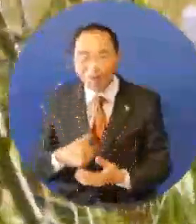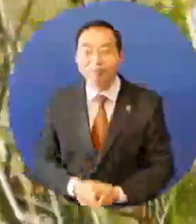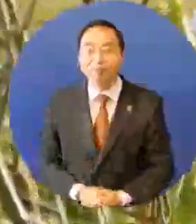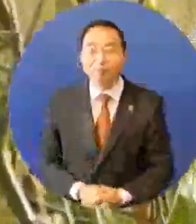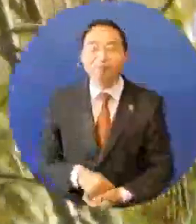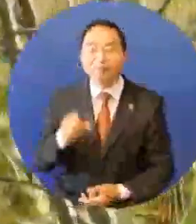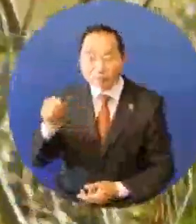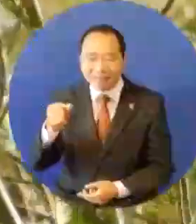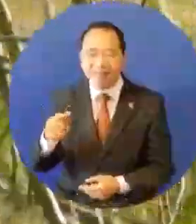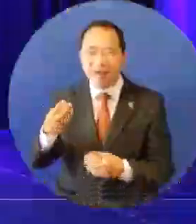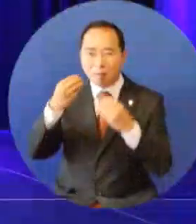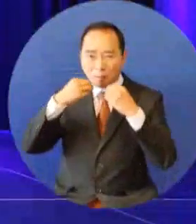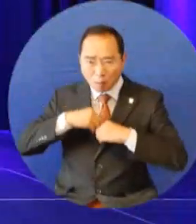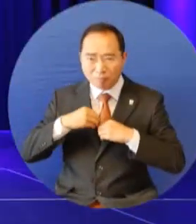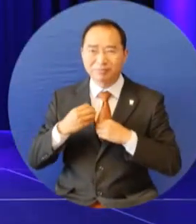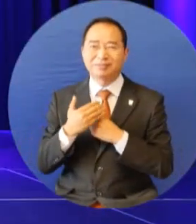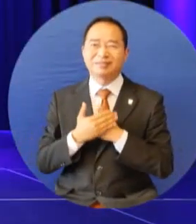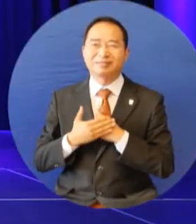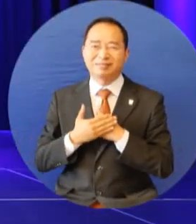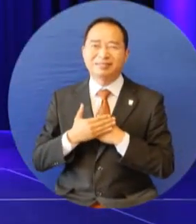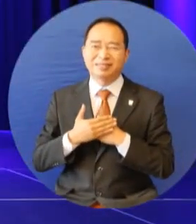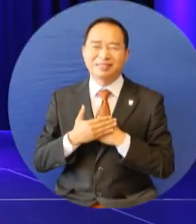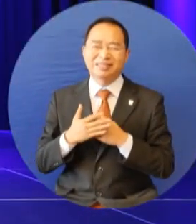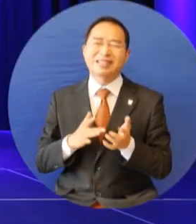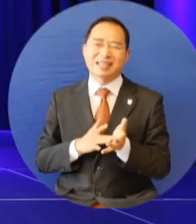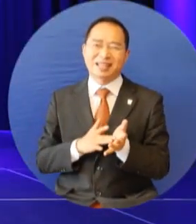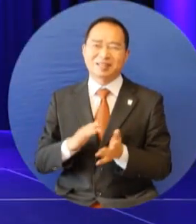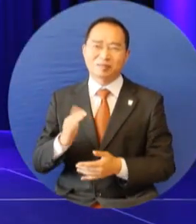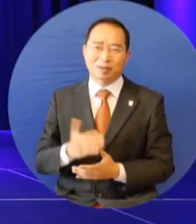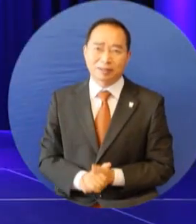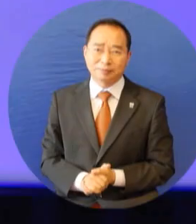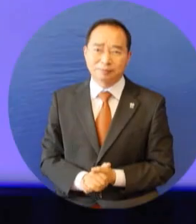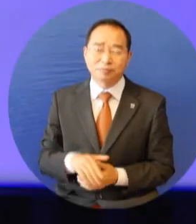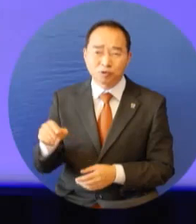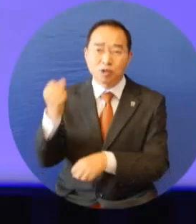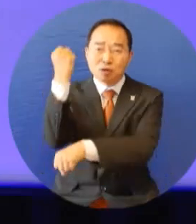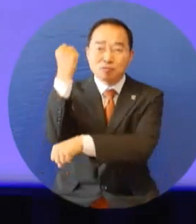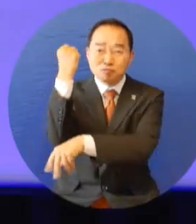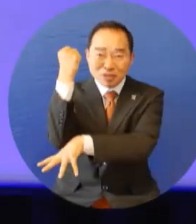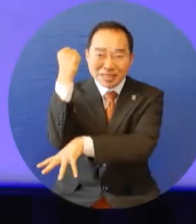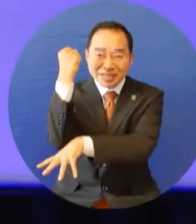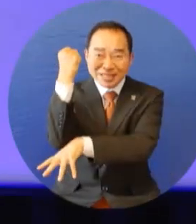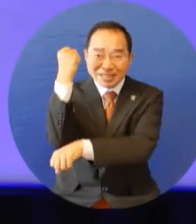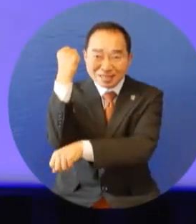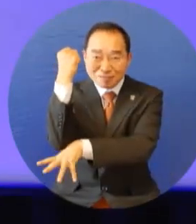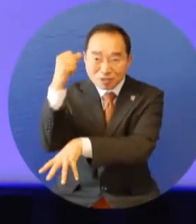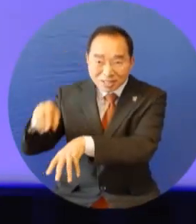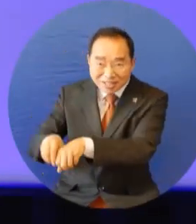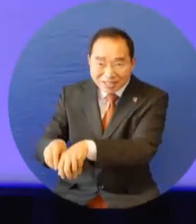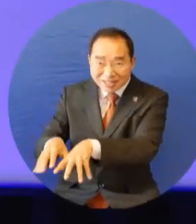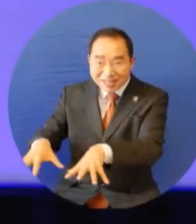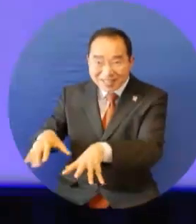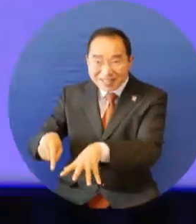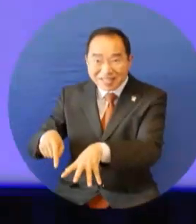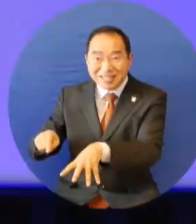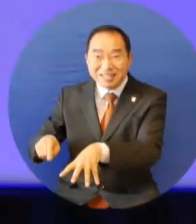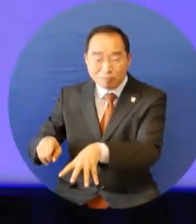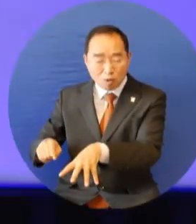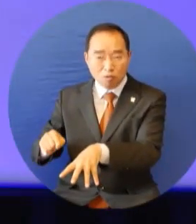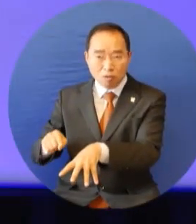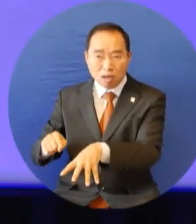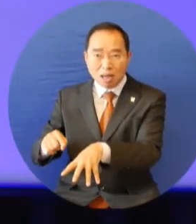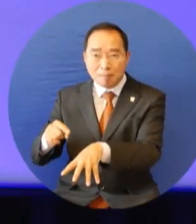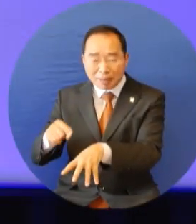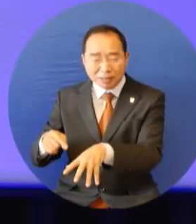밥으로 이렇게 했단 말이에요. 뿌리 그러면 우리가 일반적으로 알고 있는 게 뿌리는 우리 인체에 어떤 역할을 하는가 바로 근골을